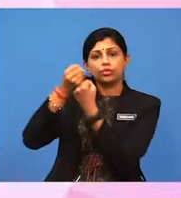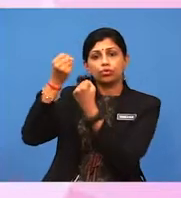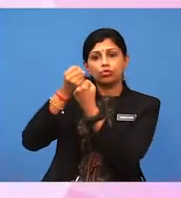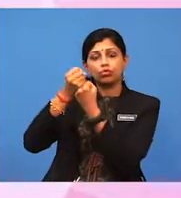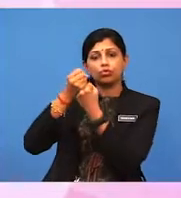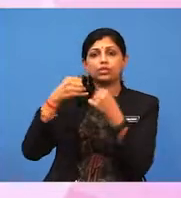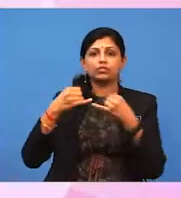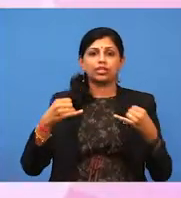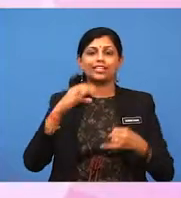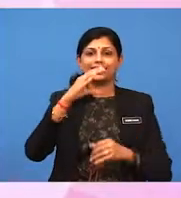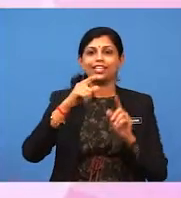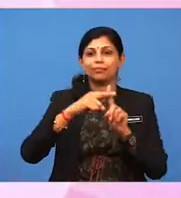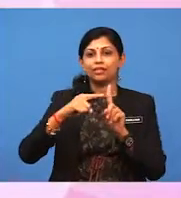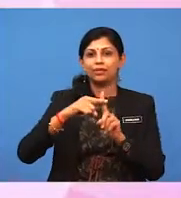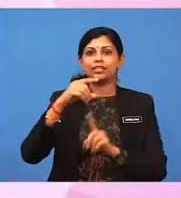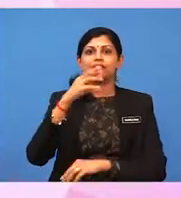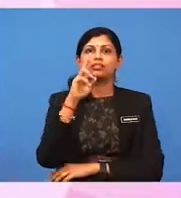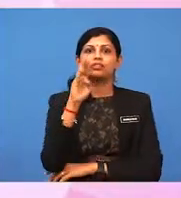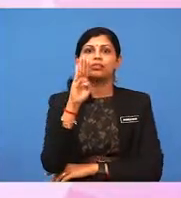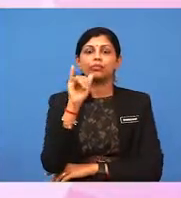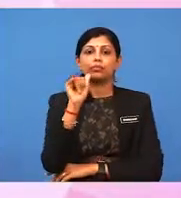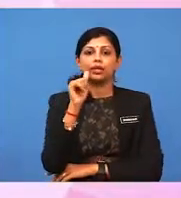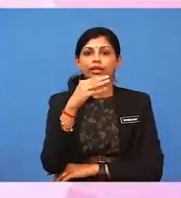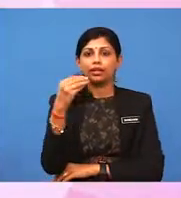termasuk C++, Ruby, dan Python.